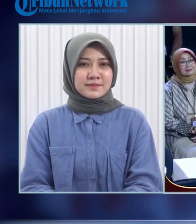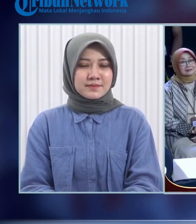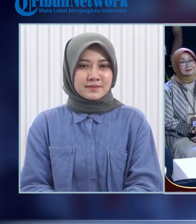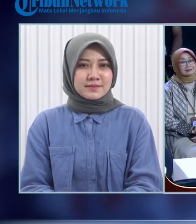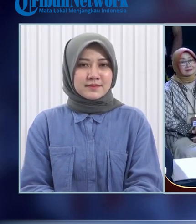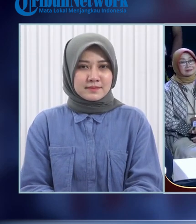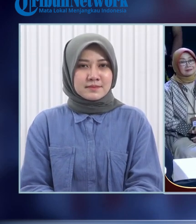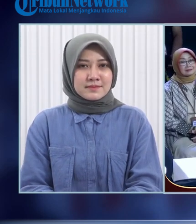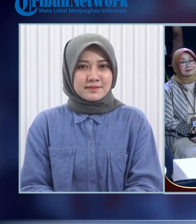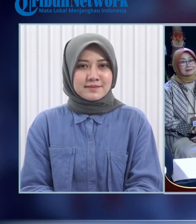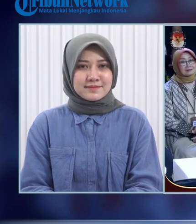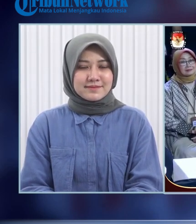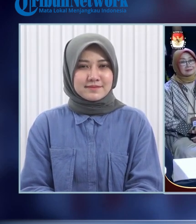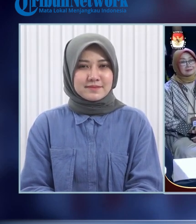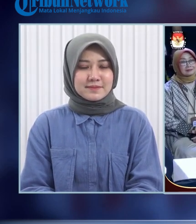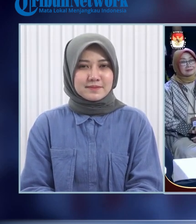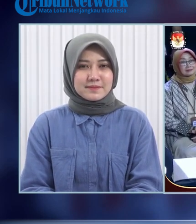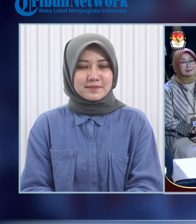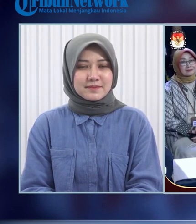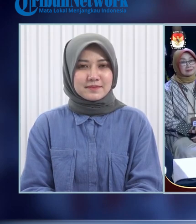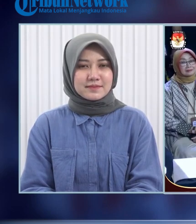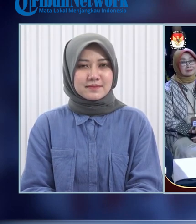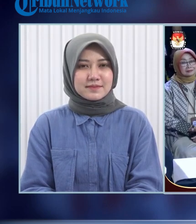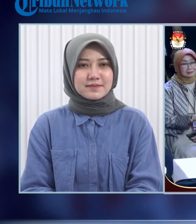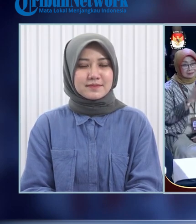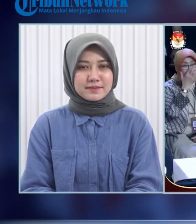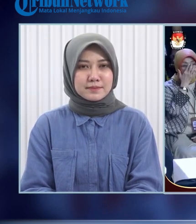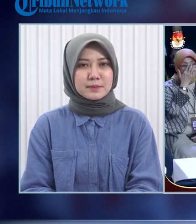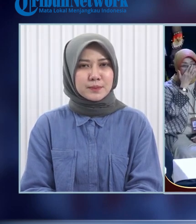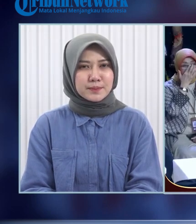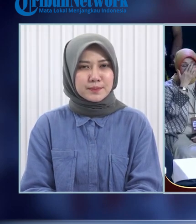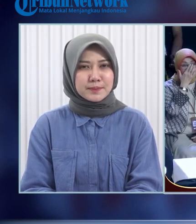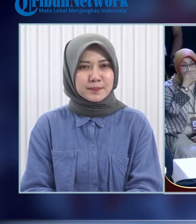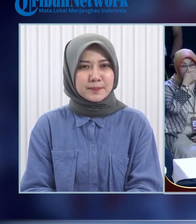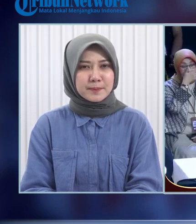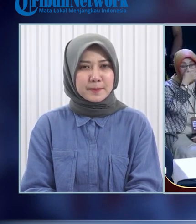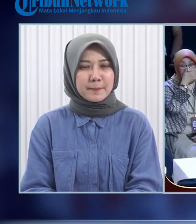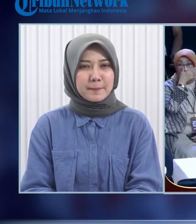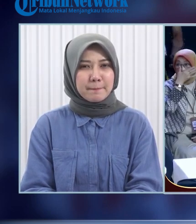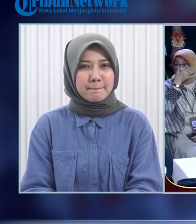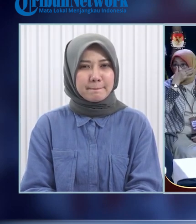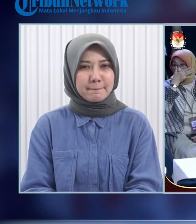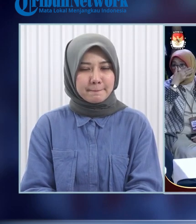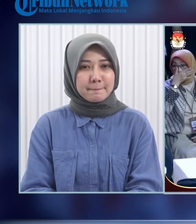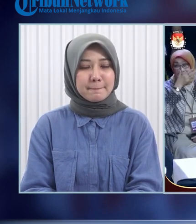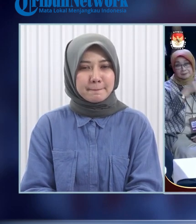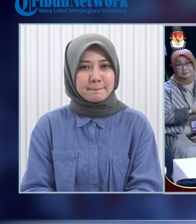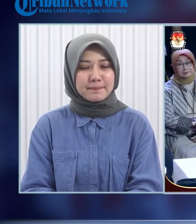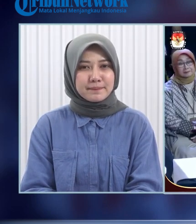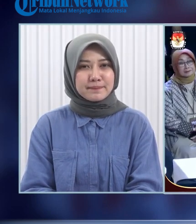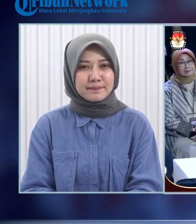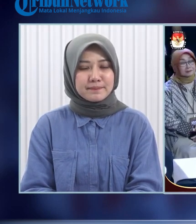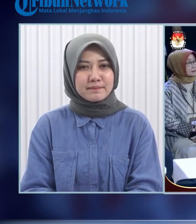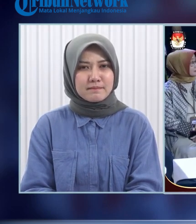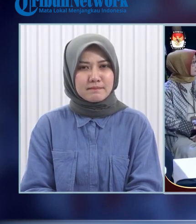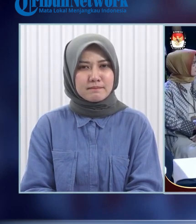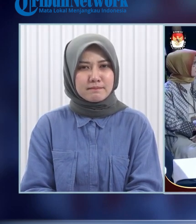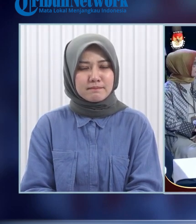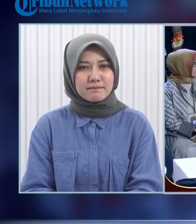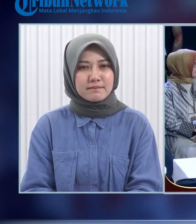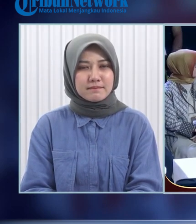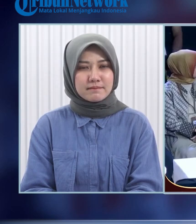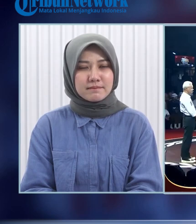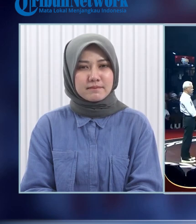itu bisa kemudian mereka raih dan mereka punya potensi untuk bisa maju di putaran kedua, dan atau bahkan bisa kemudian kalau ada